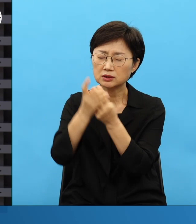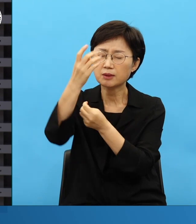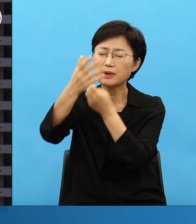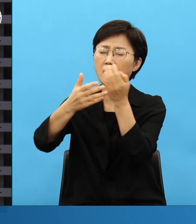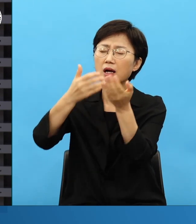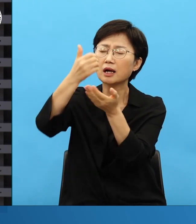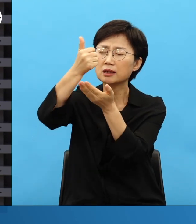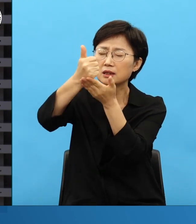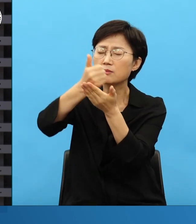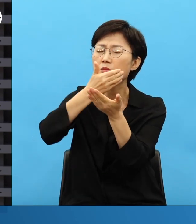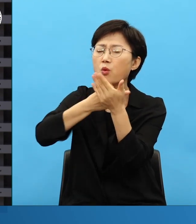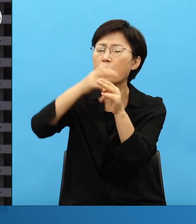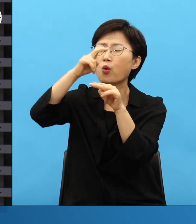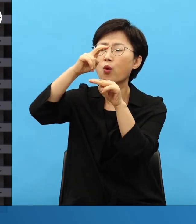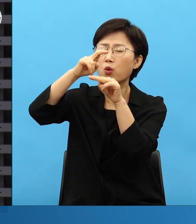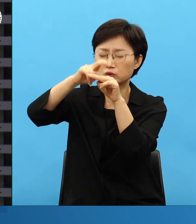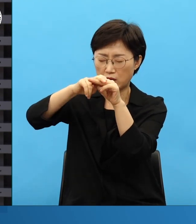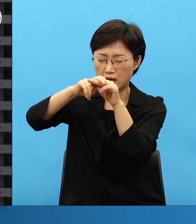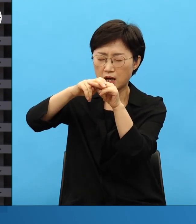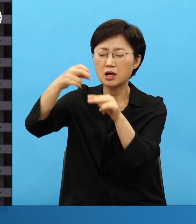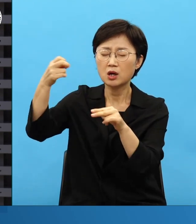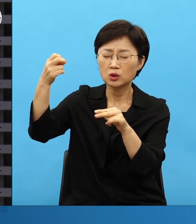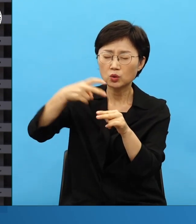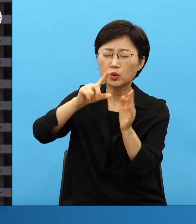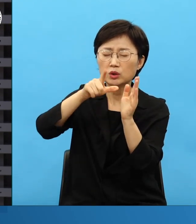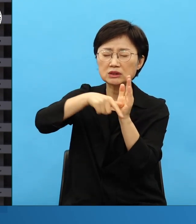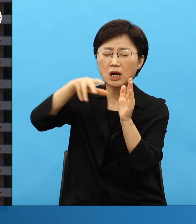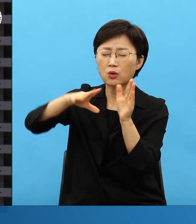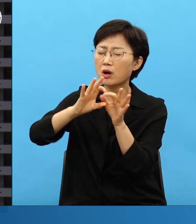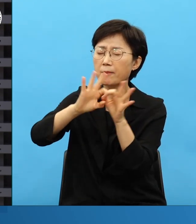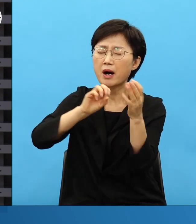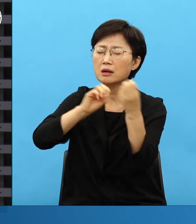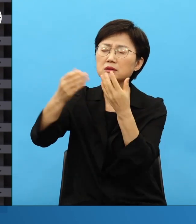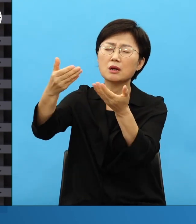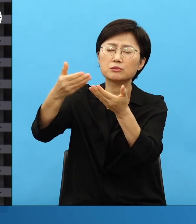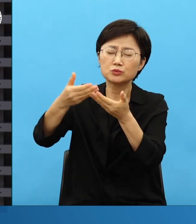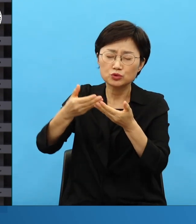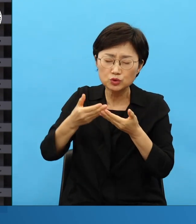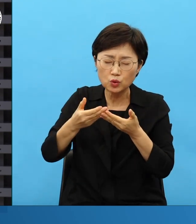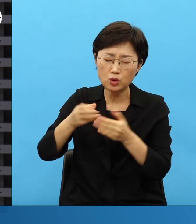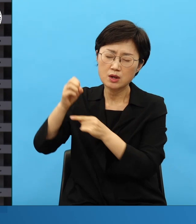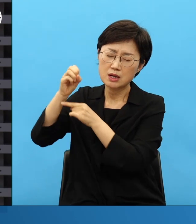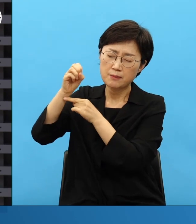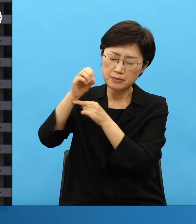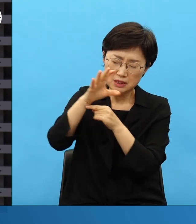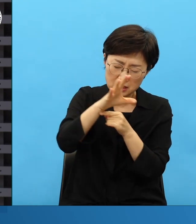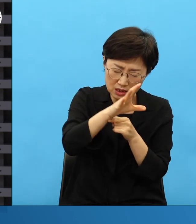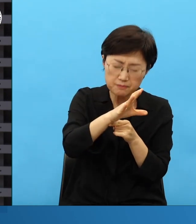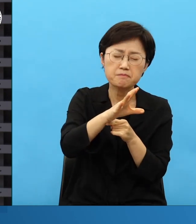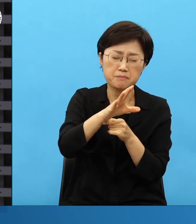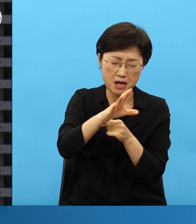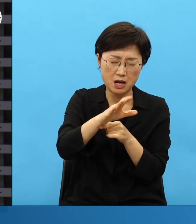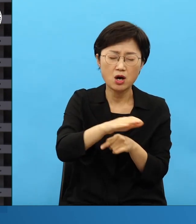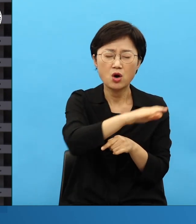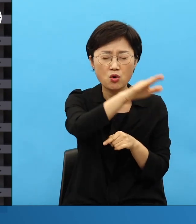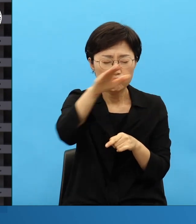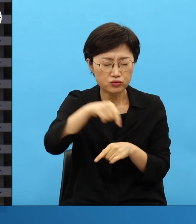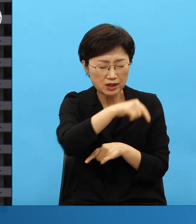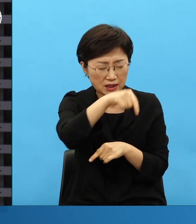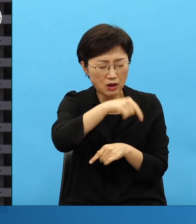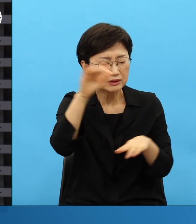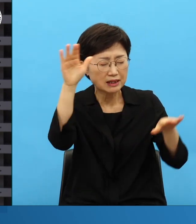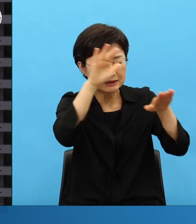초월 237의 빛으로 임하사 우리의 영안을 열어주시고 흑암이 무너지며 하늘나라가 임하는 시간이